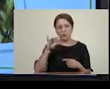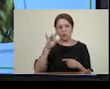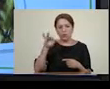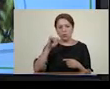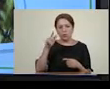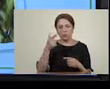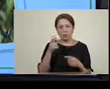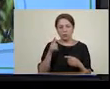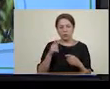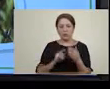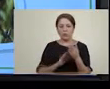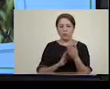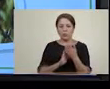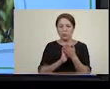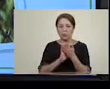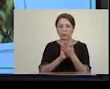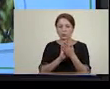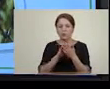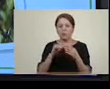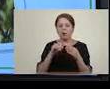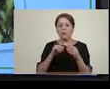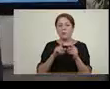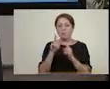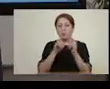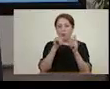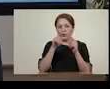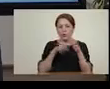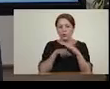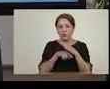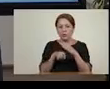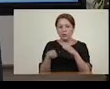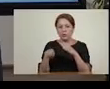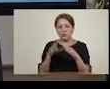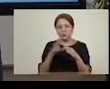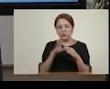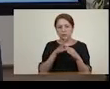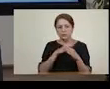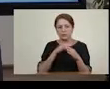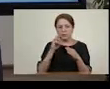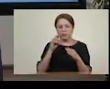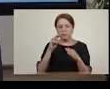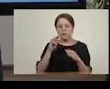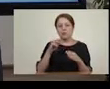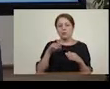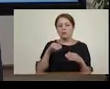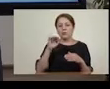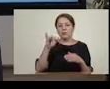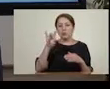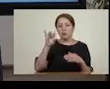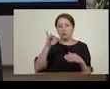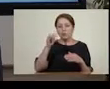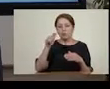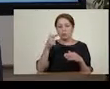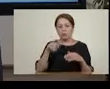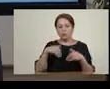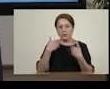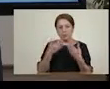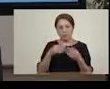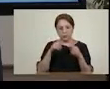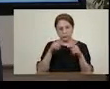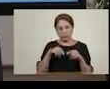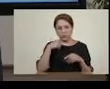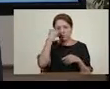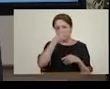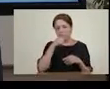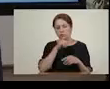chiqib, poya, ildiz hosil qilib, meva tugib, urug' beradi va shu yilning o'zida o'z hayotini tugatadi, ya'ni